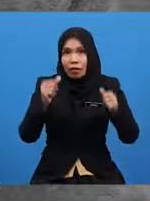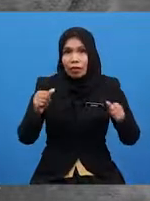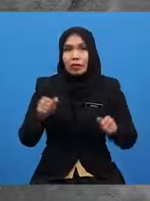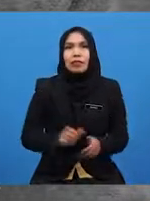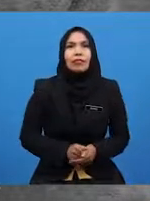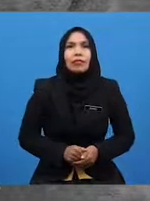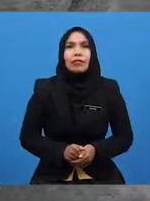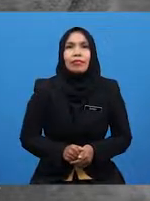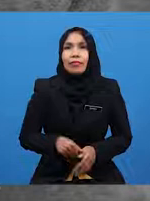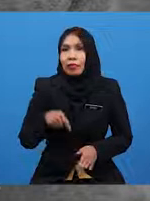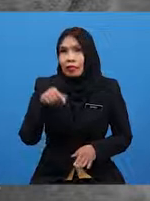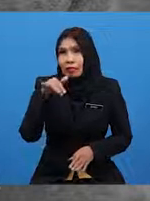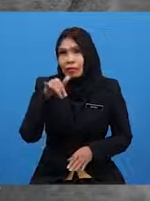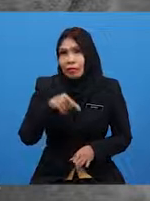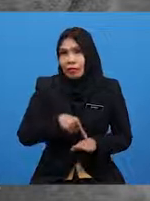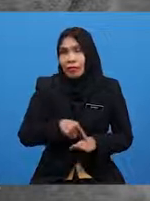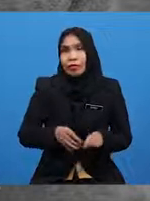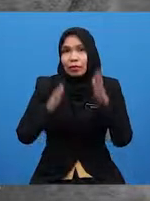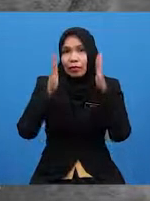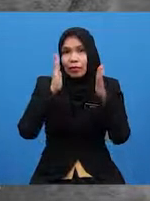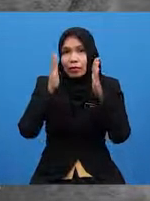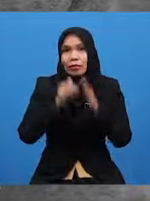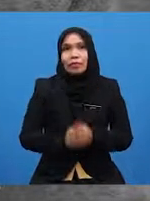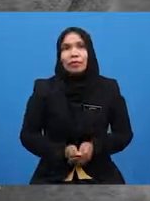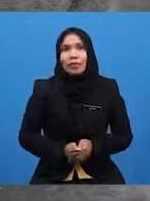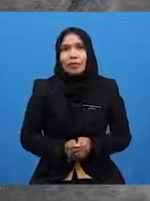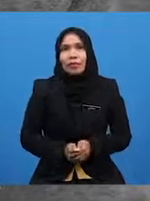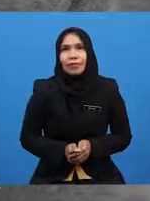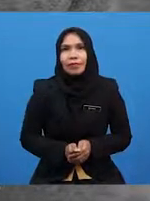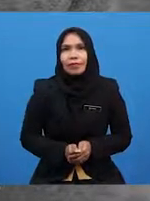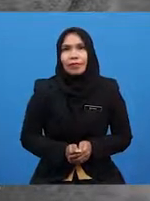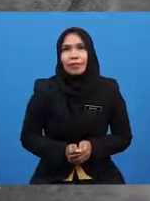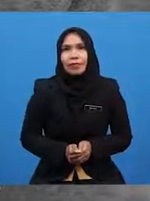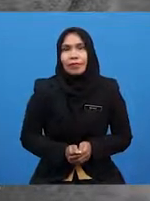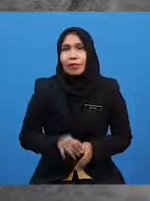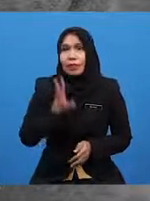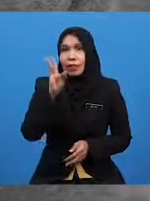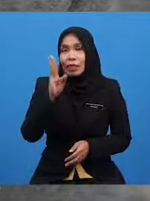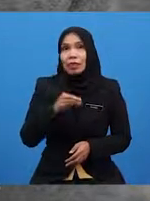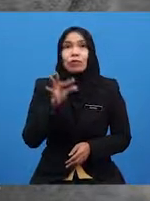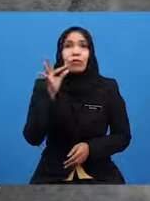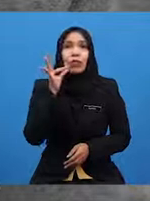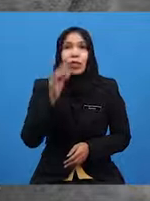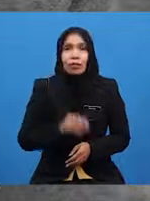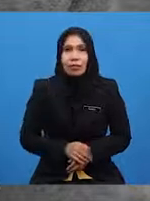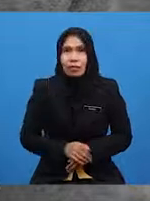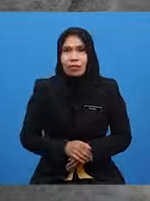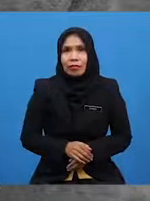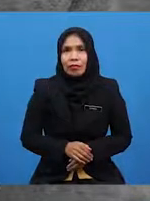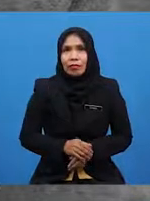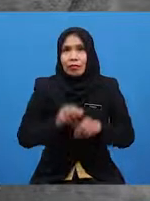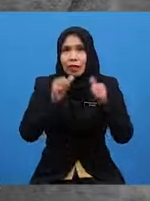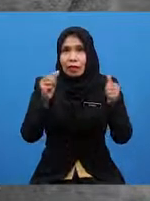Brunei Darussalam, Thailand, Singapura dan Malaysia. Sempena menyambut ulang